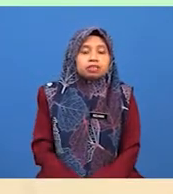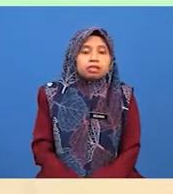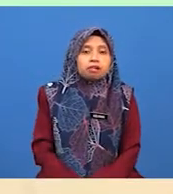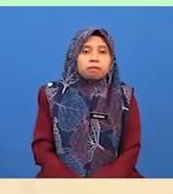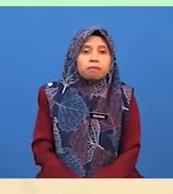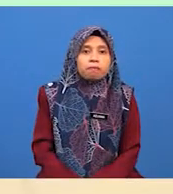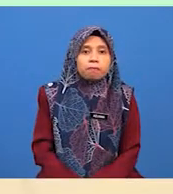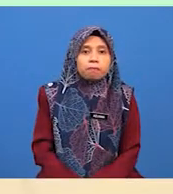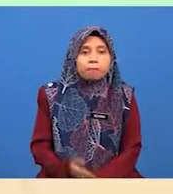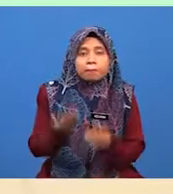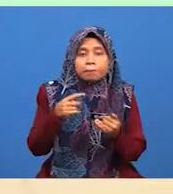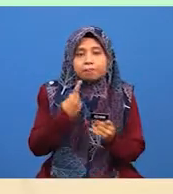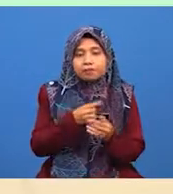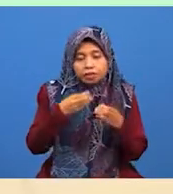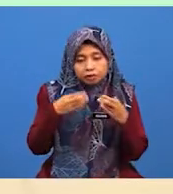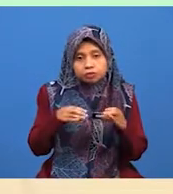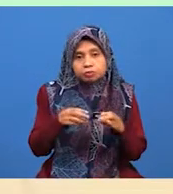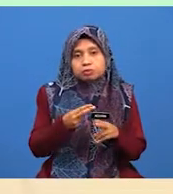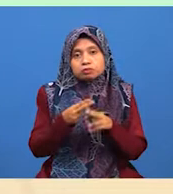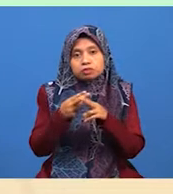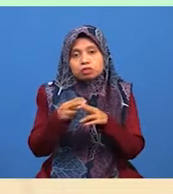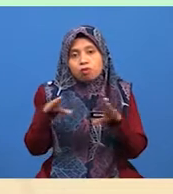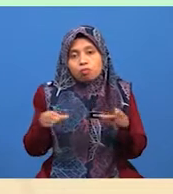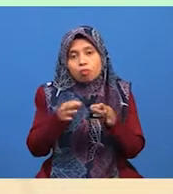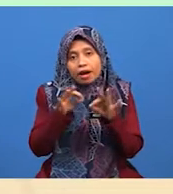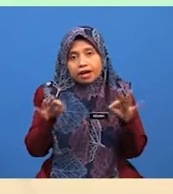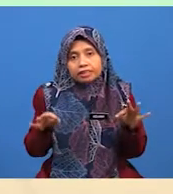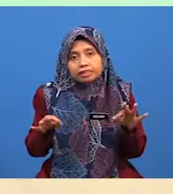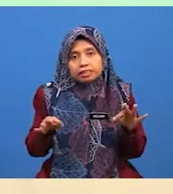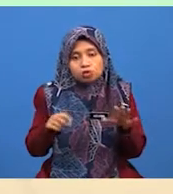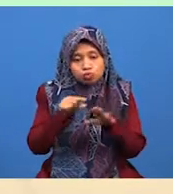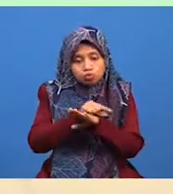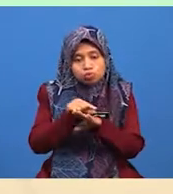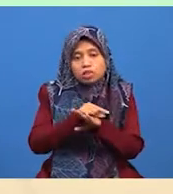Seterusnya, mari kita cuba pula membina ayat